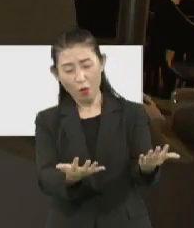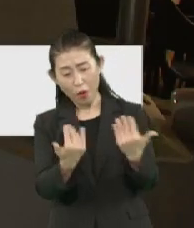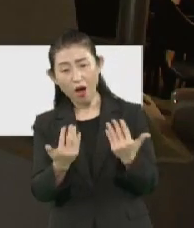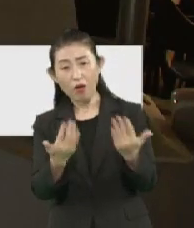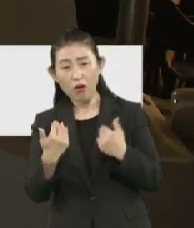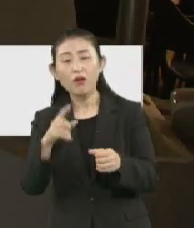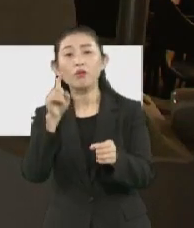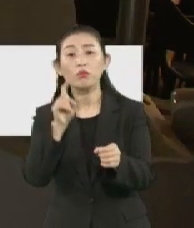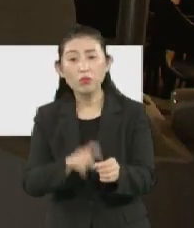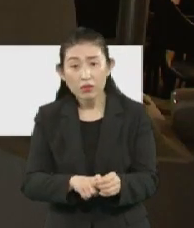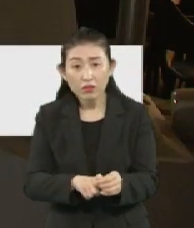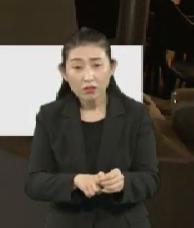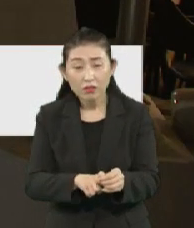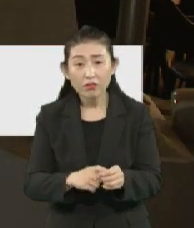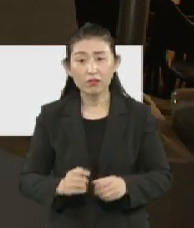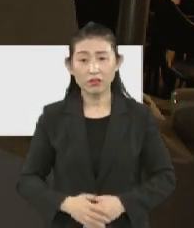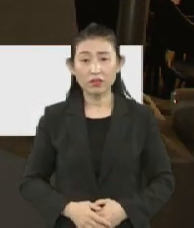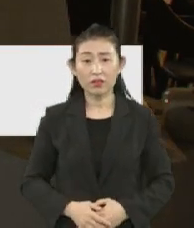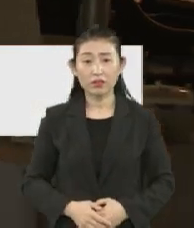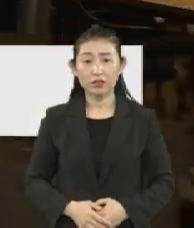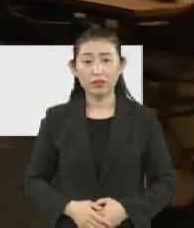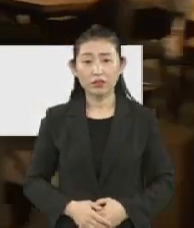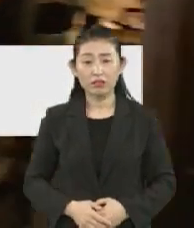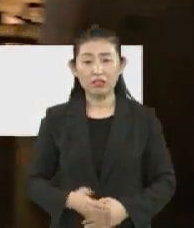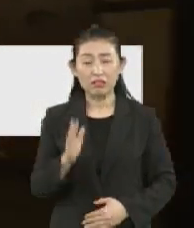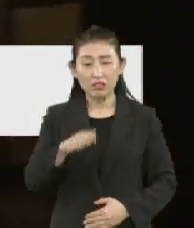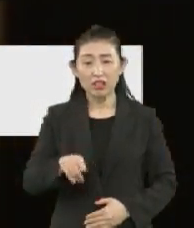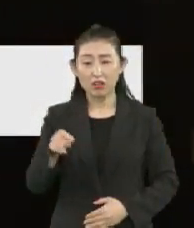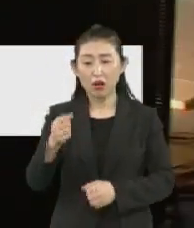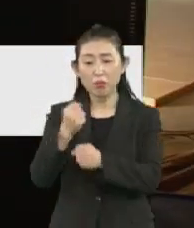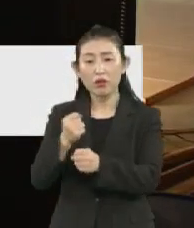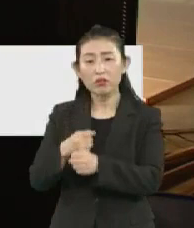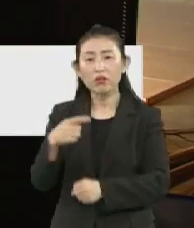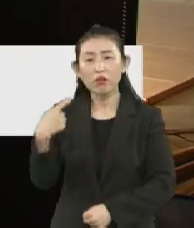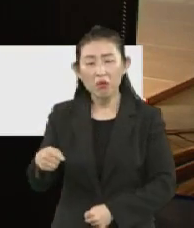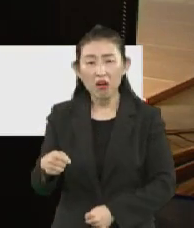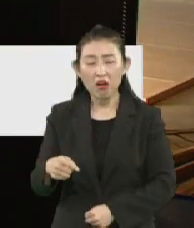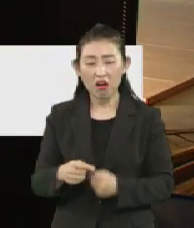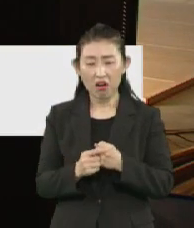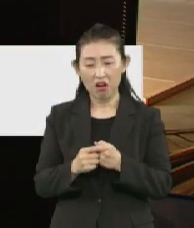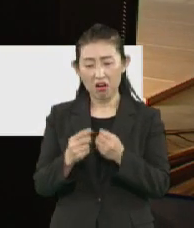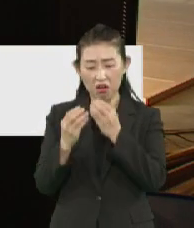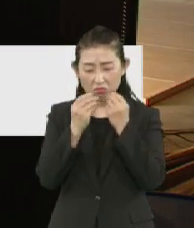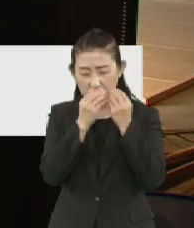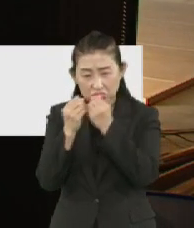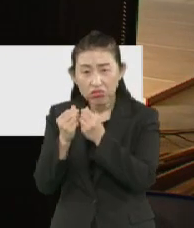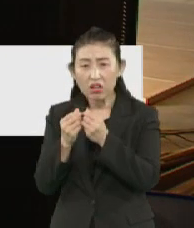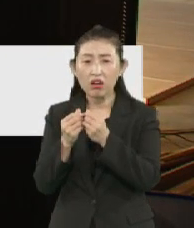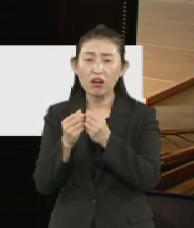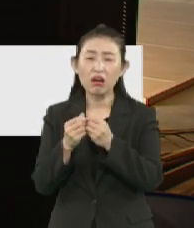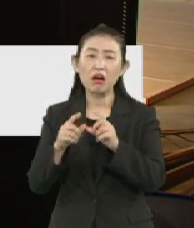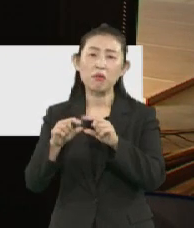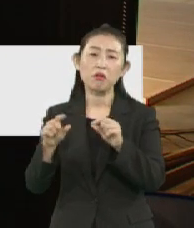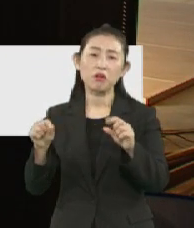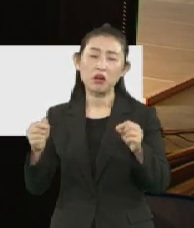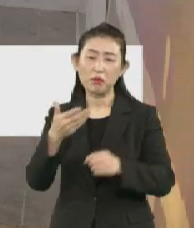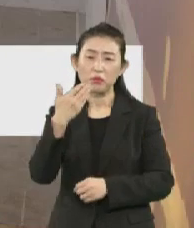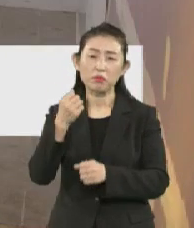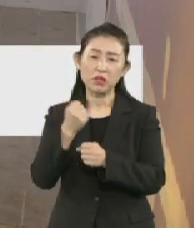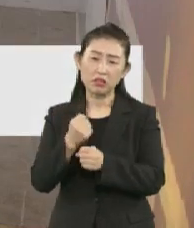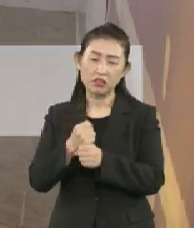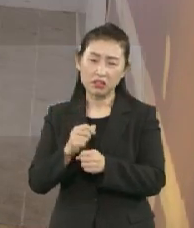건데 전통시장에서 애들이 퓨전 음식 가지고 도전을 하니 일단은 그 설계가 잘못됐다고 봐요,